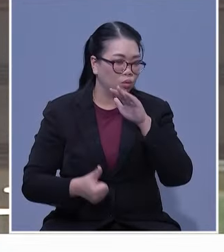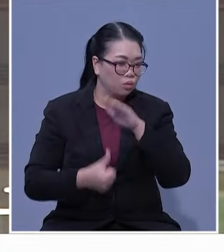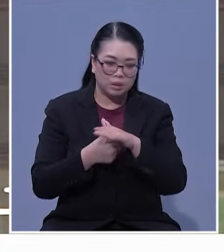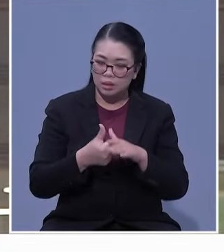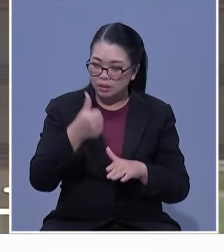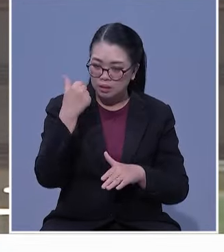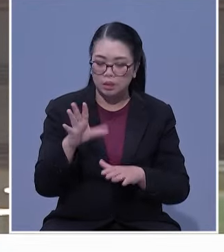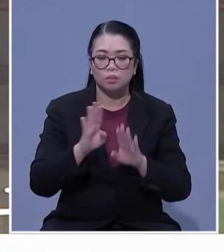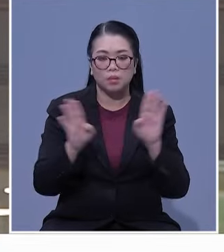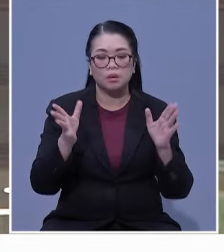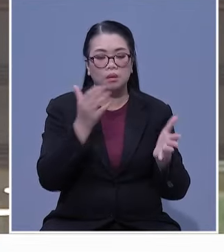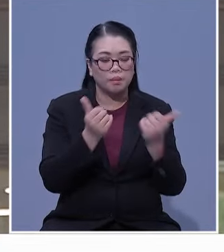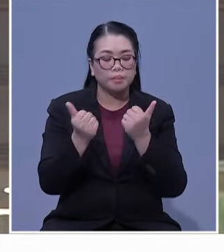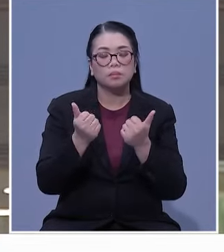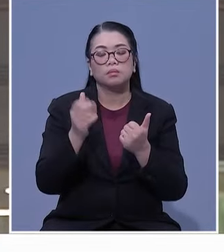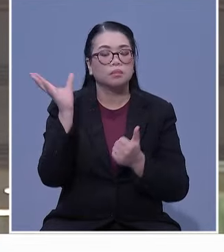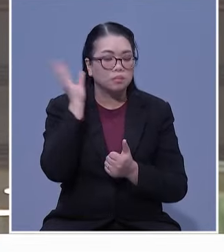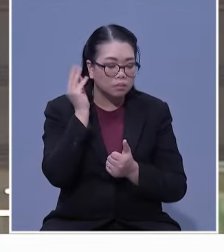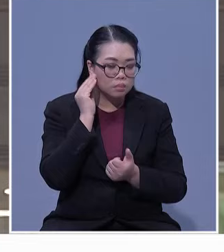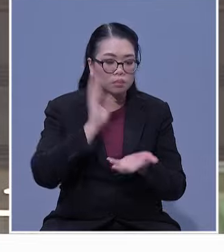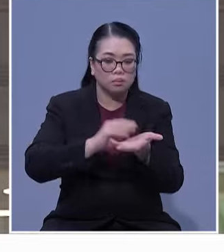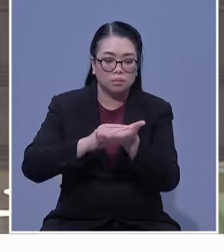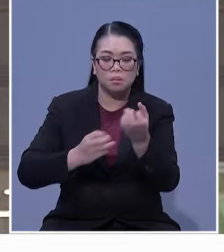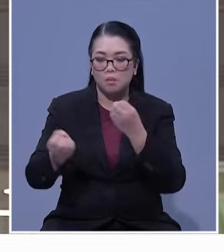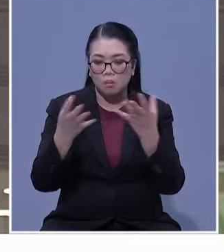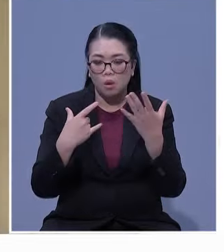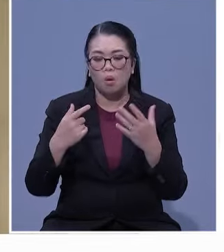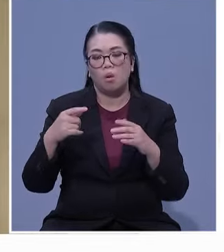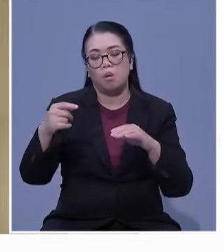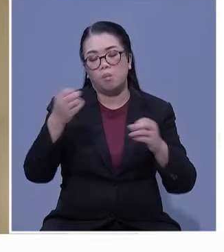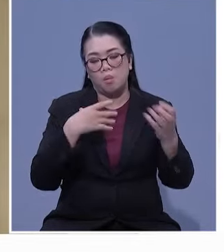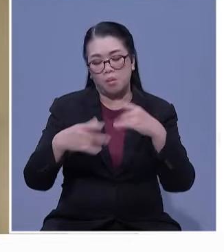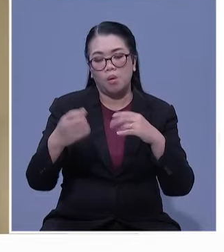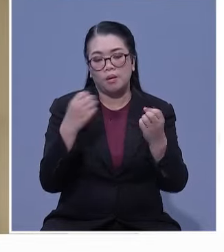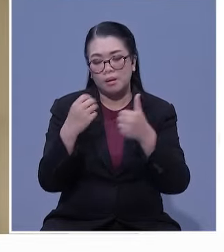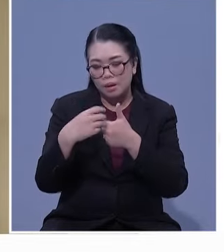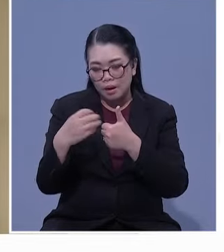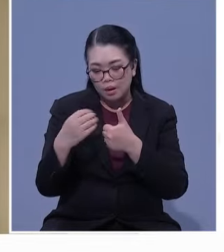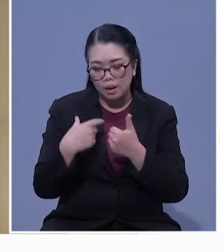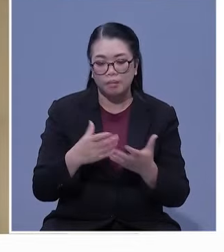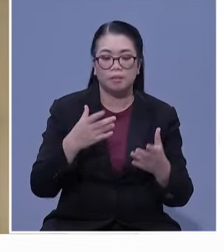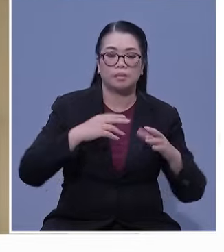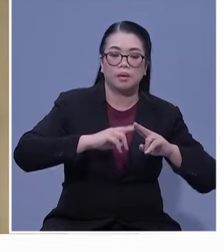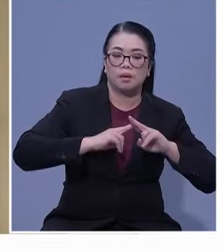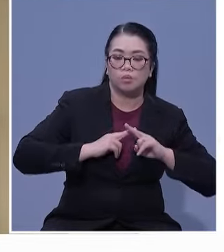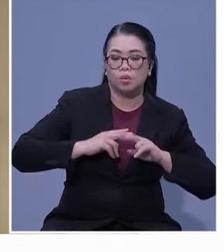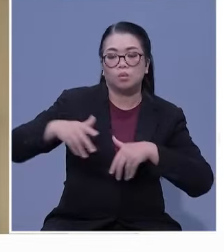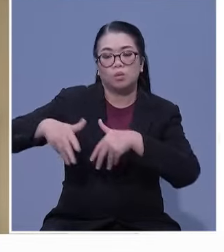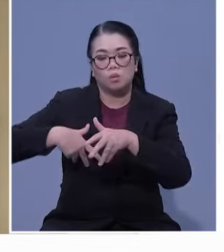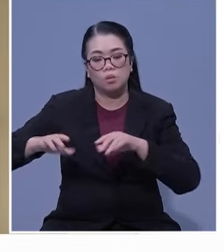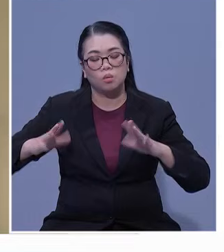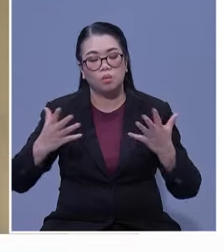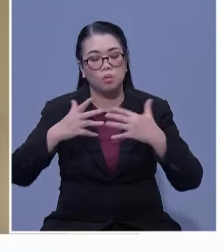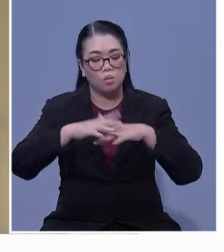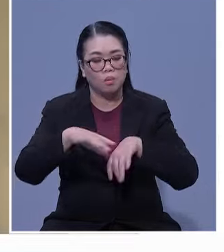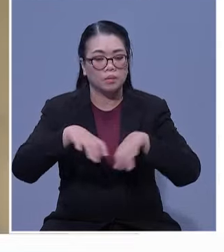เปิดกระทรวงรับฟังข้อวิพากษ์วิจารณ์แล้วก็แก้กฎระเบียบที่สกัดกั้นไม่ให้เอกชนกับท้องถิ่นเข้ามามีส่วนร่วมในการ